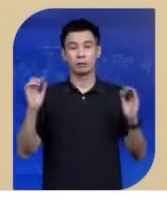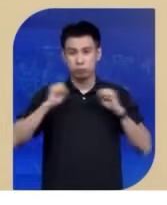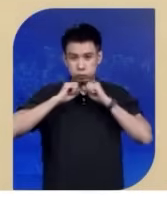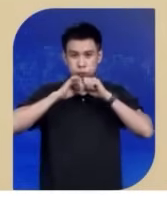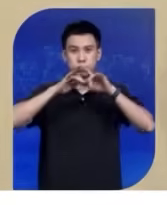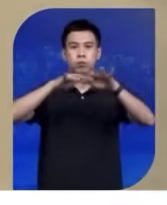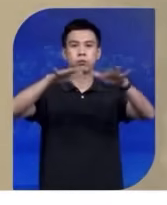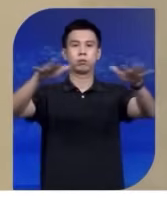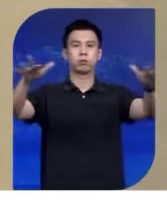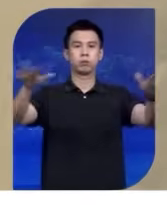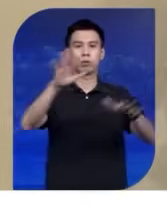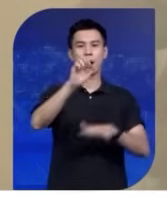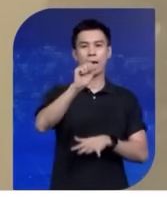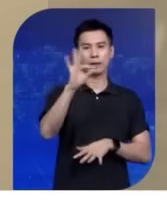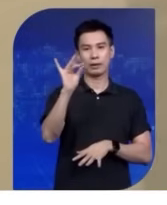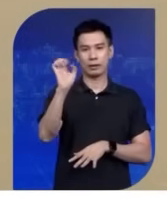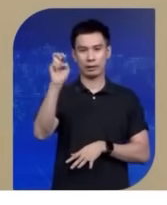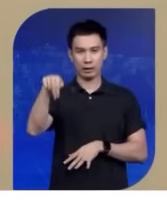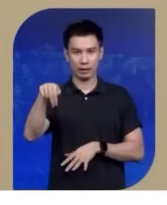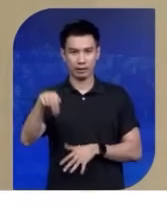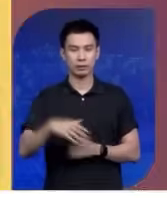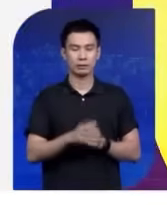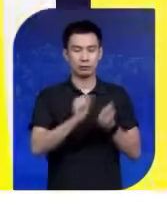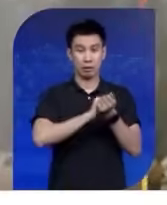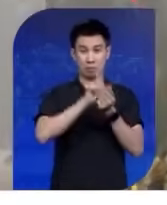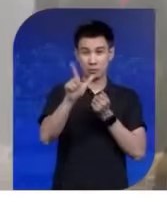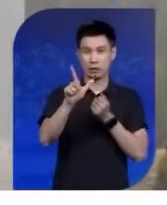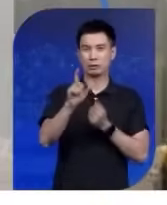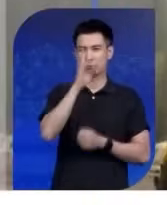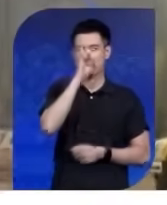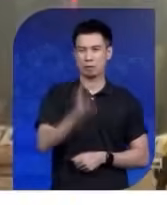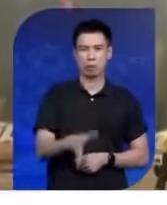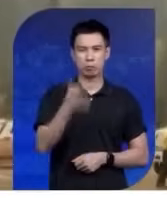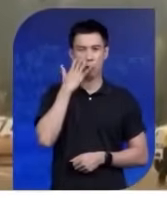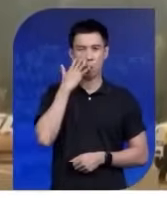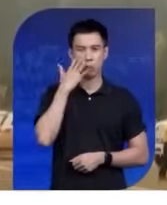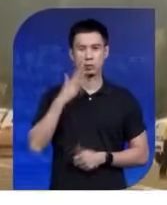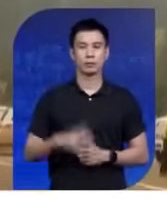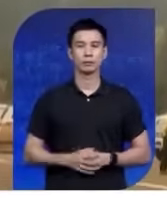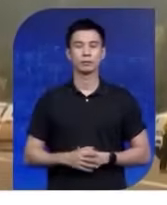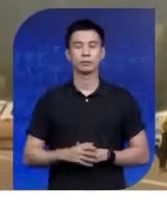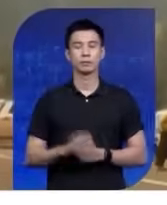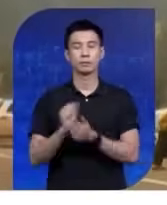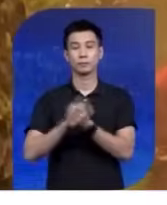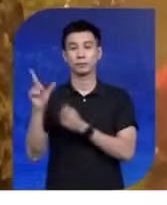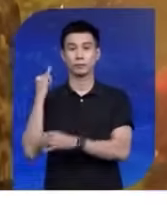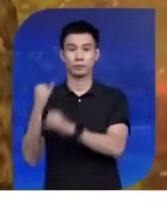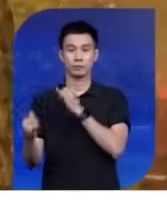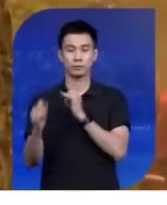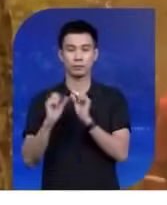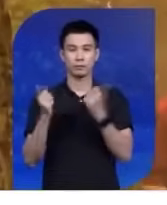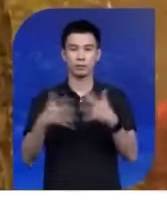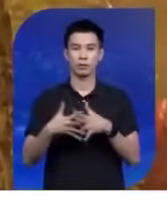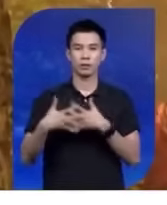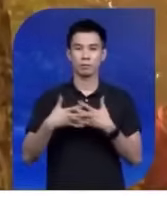chục vụ cháy sau khi trải qua tháng s và tháng 7 nóng chưa từng có cuối tháng 7 vừa qua bang California